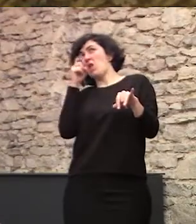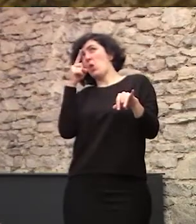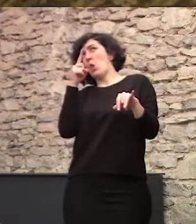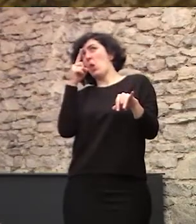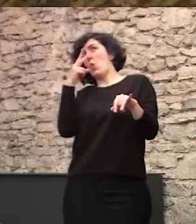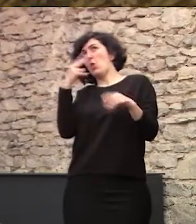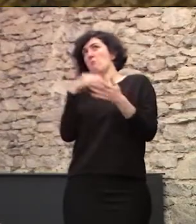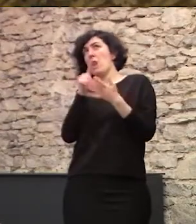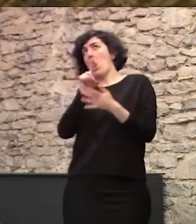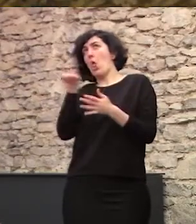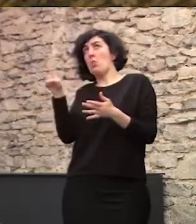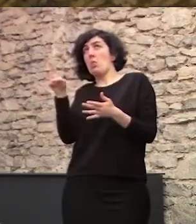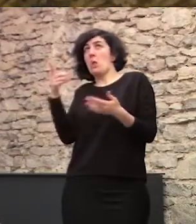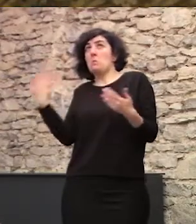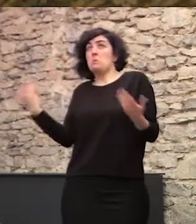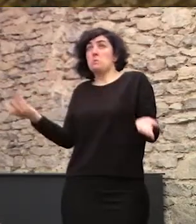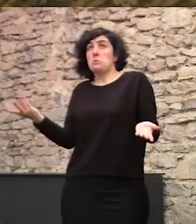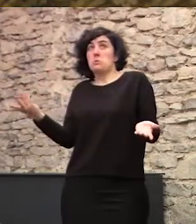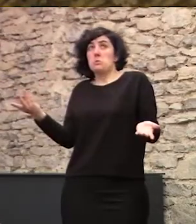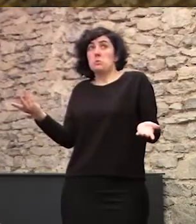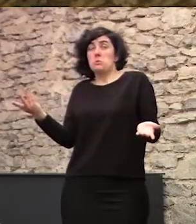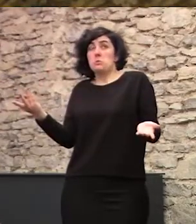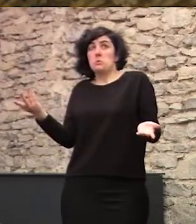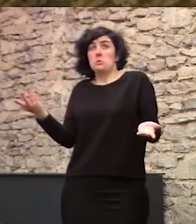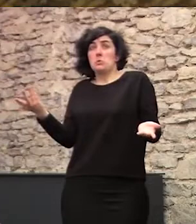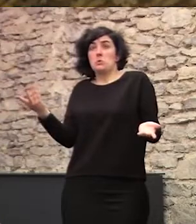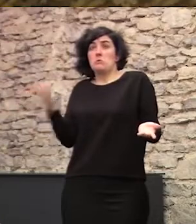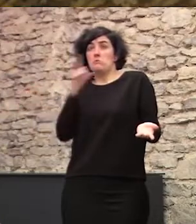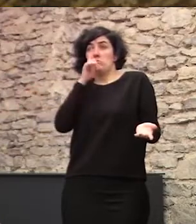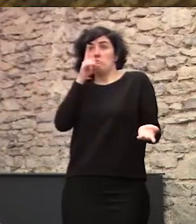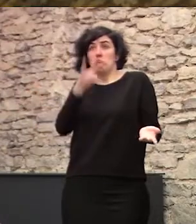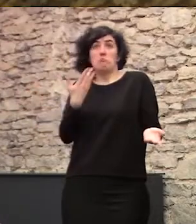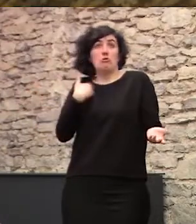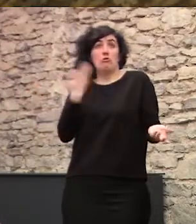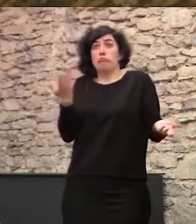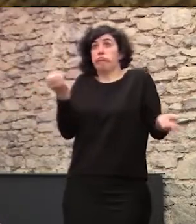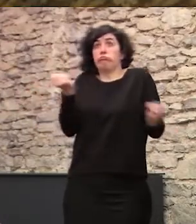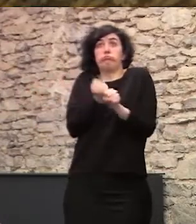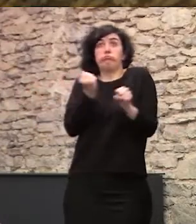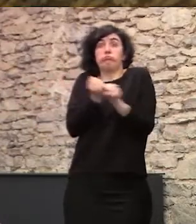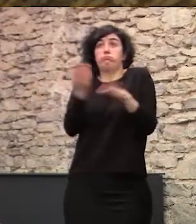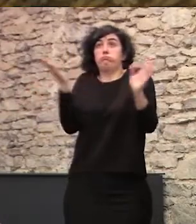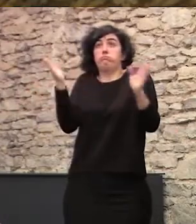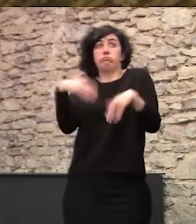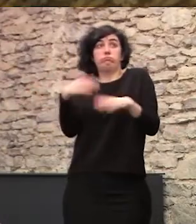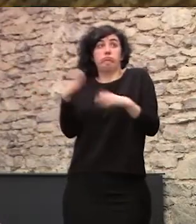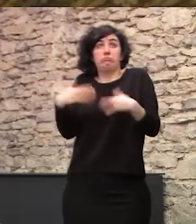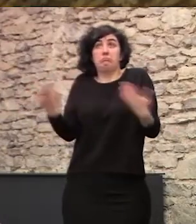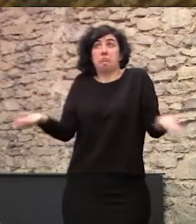eta ba, ez neukan ni ofizio, ni beneficio, esan hori.